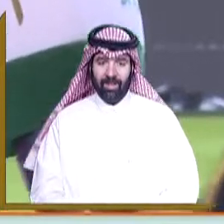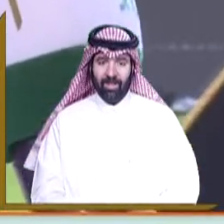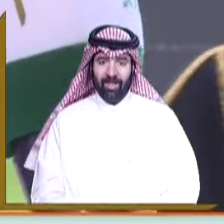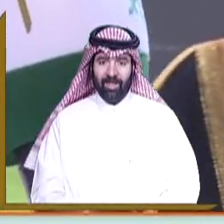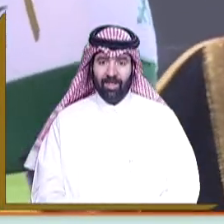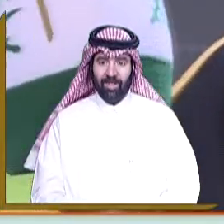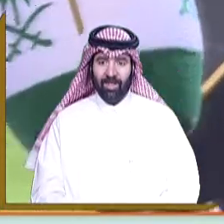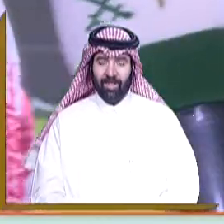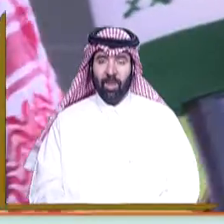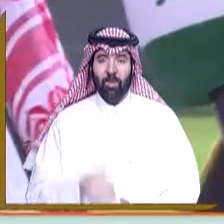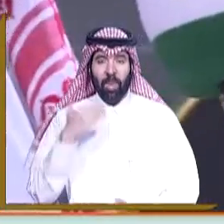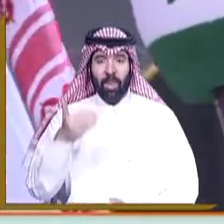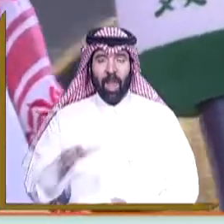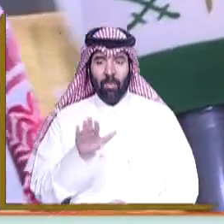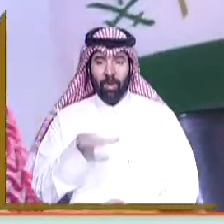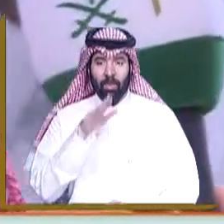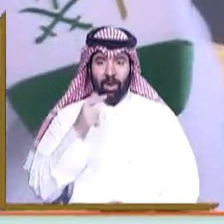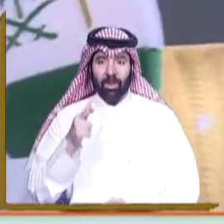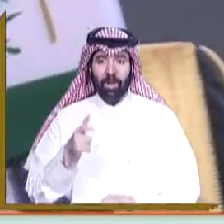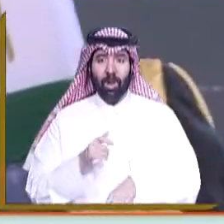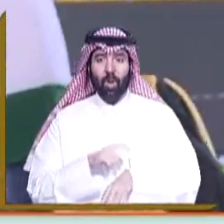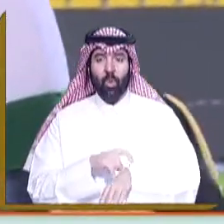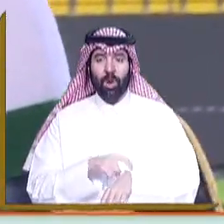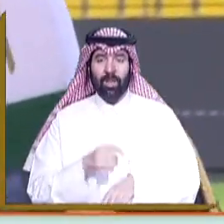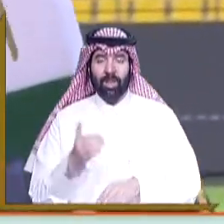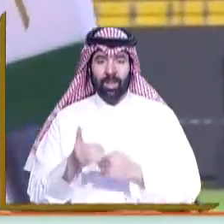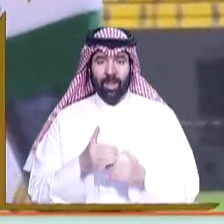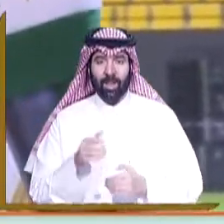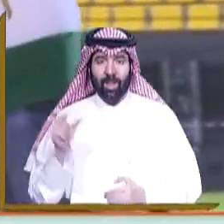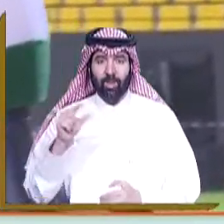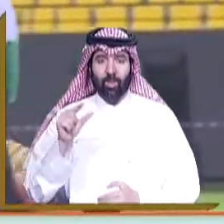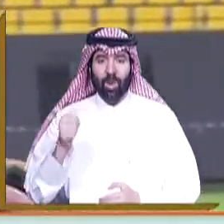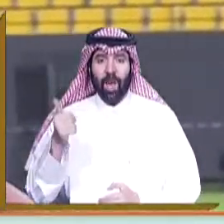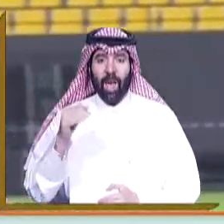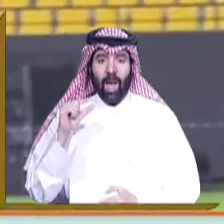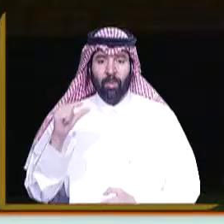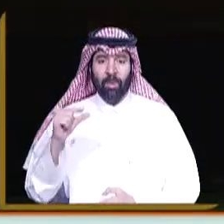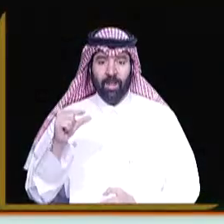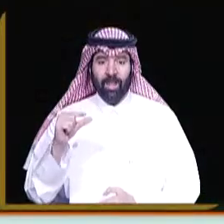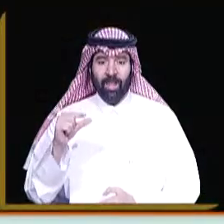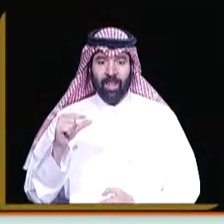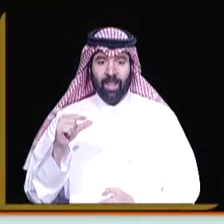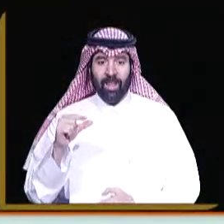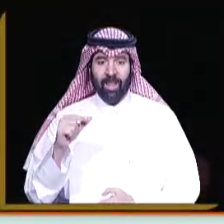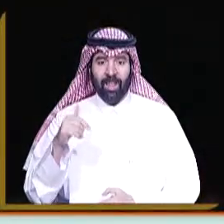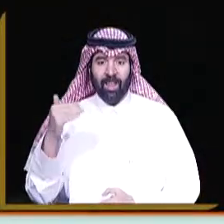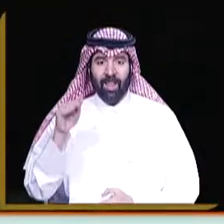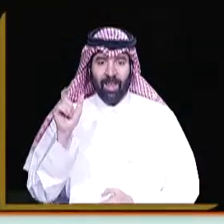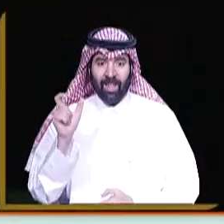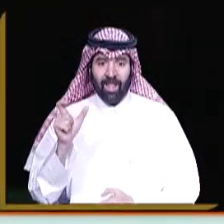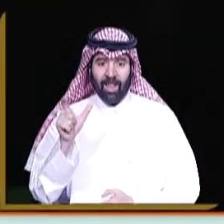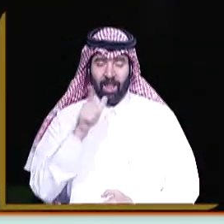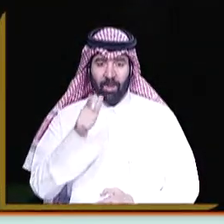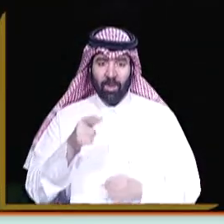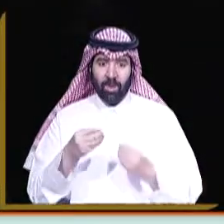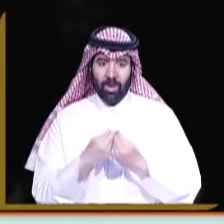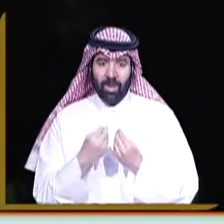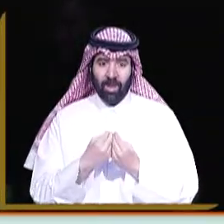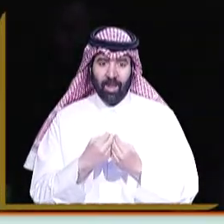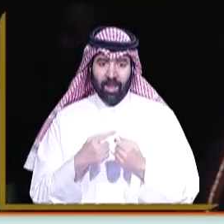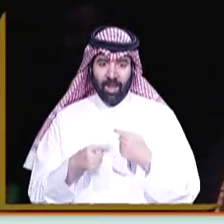عبد الرحمن، بودي أن ننتقل سريعا لضيق الوقت، الدكتور أحمد العنزي، عفوا الدكتور حسين بعفيف، حدثني عن